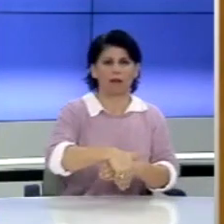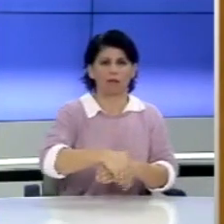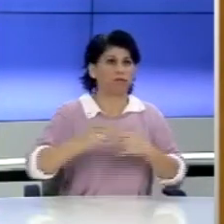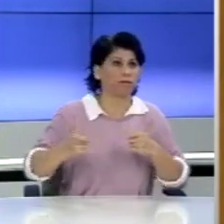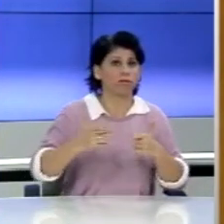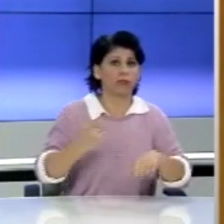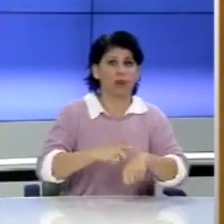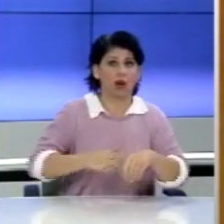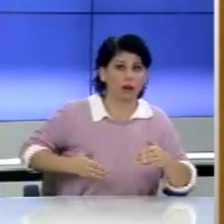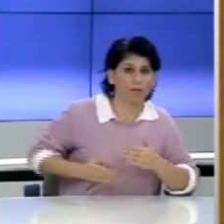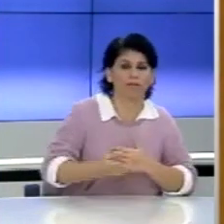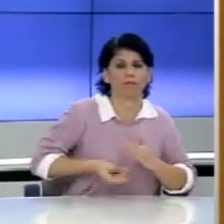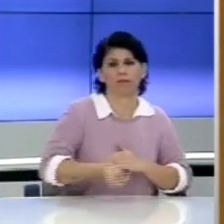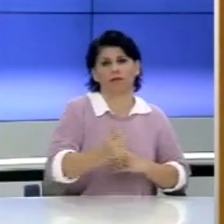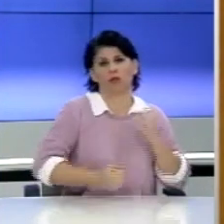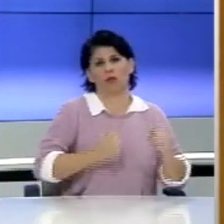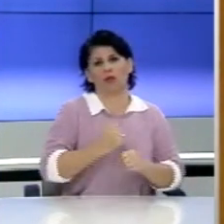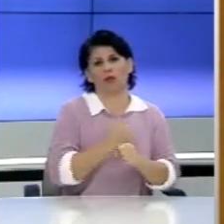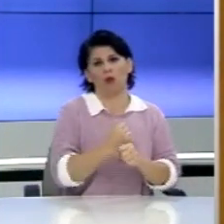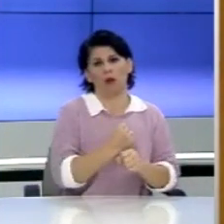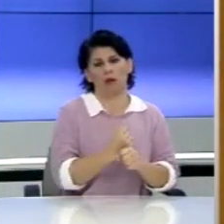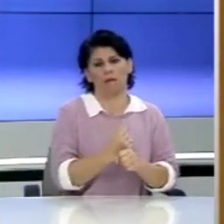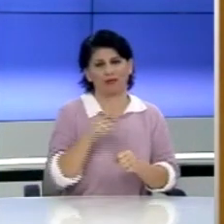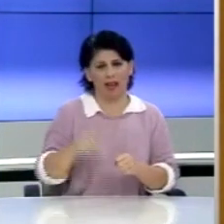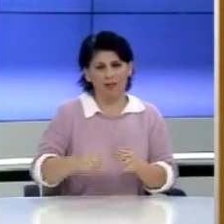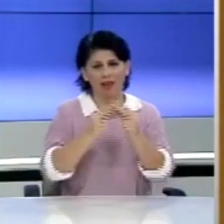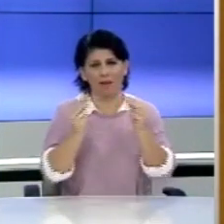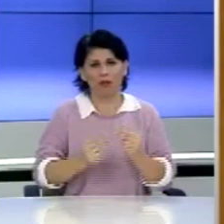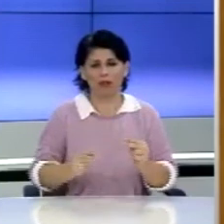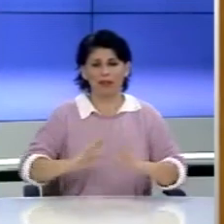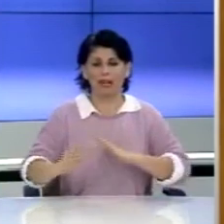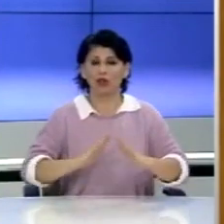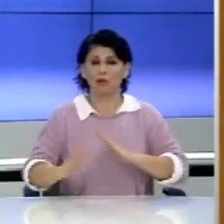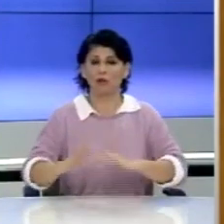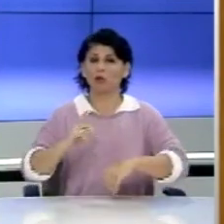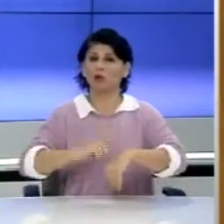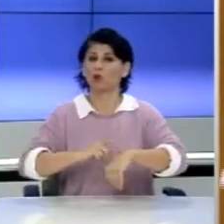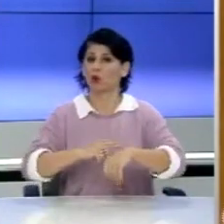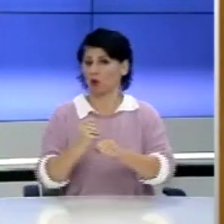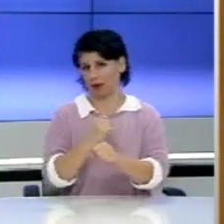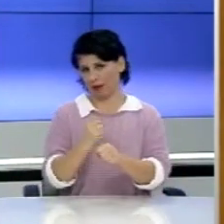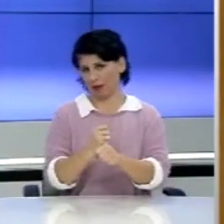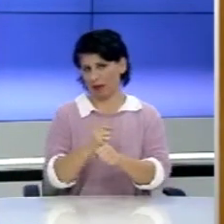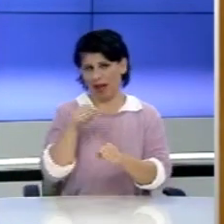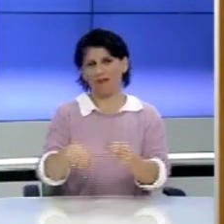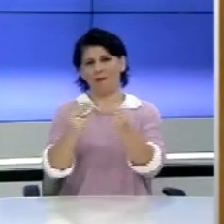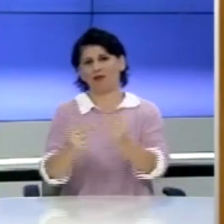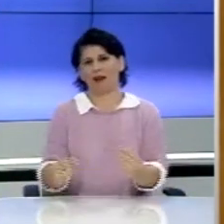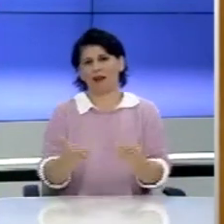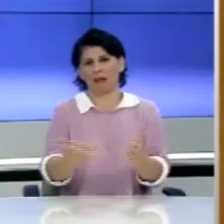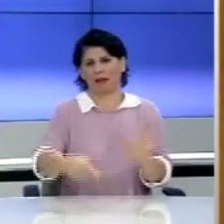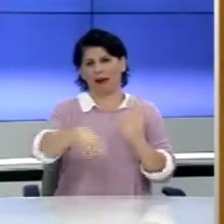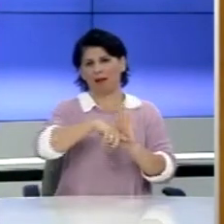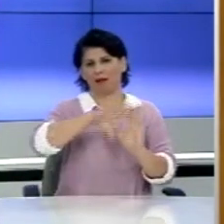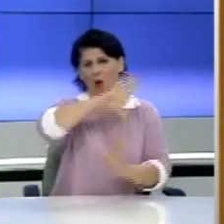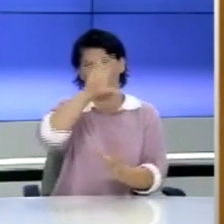τα αποτελέσματα της πολυσυζητημένης διευθέτησης του χρόνου εργασίας. Αυτά